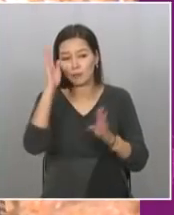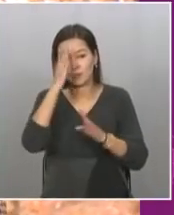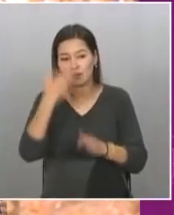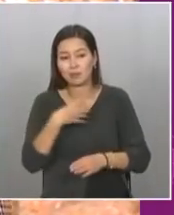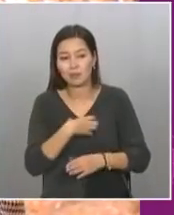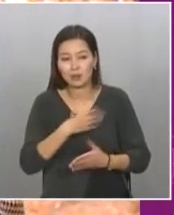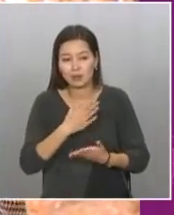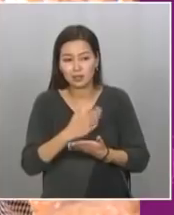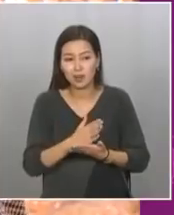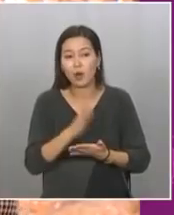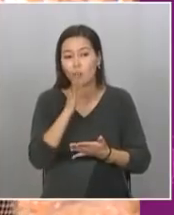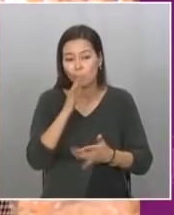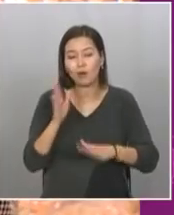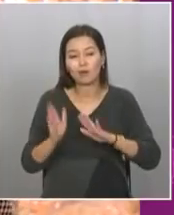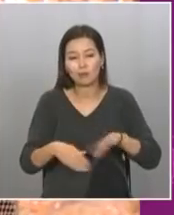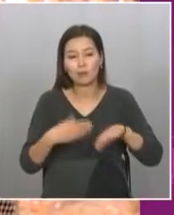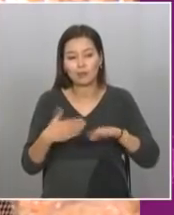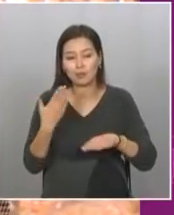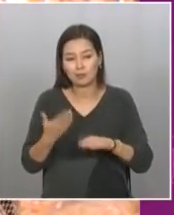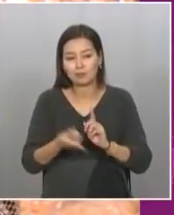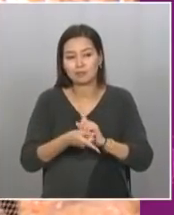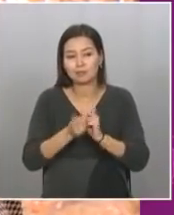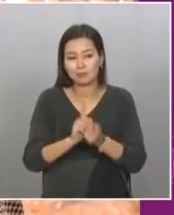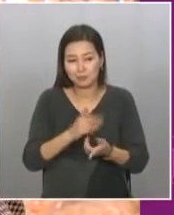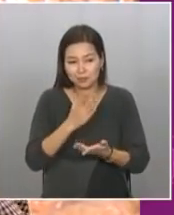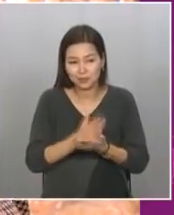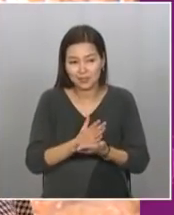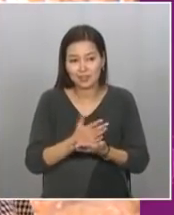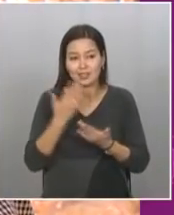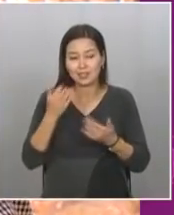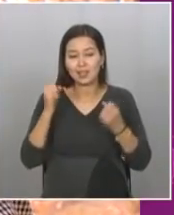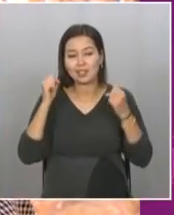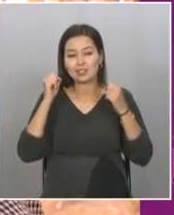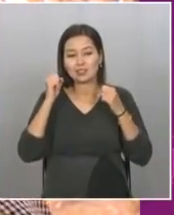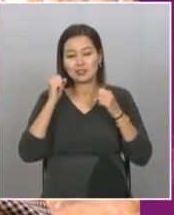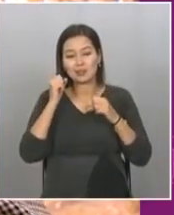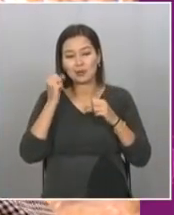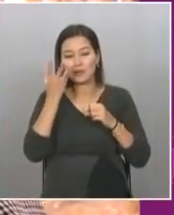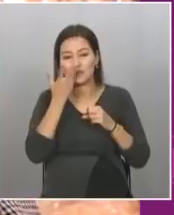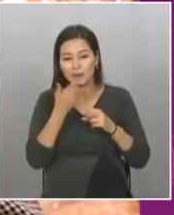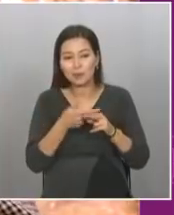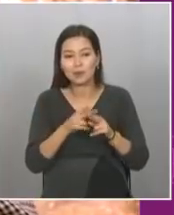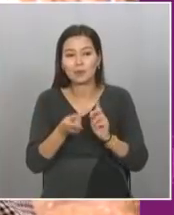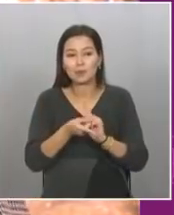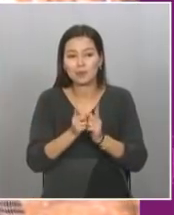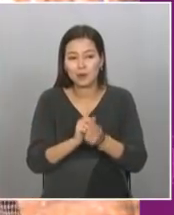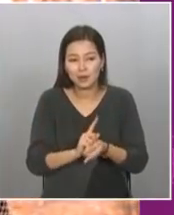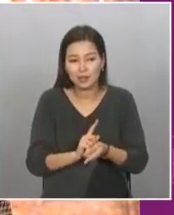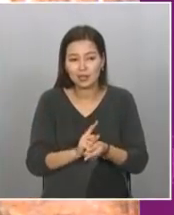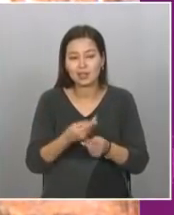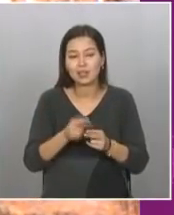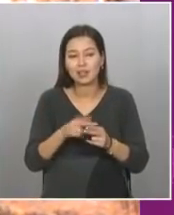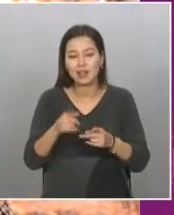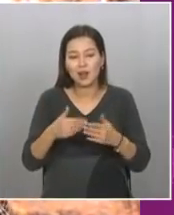пигмент уақыт өте келе бұзылады. Бірақ жарықтың мөлшерінің азаюына байланысты бұларда регенерация жүрмейді, яғни қайта